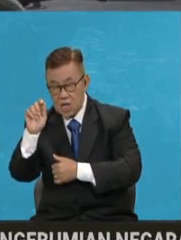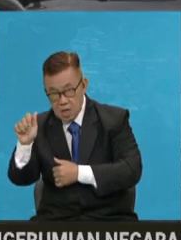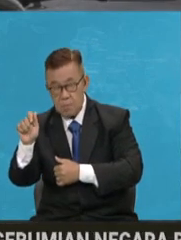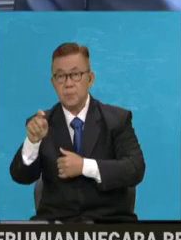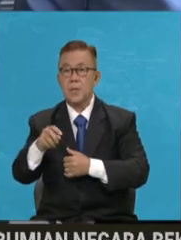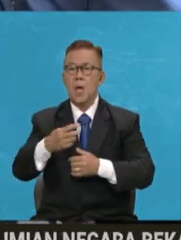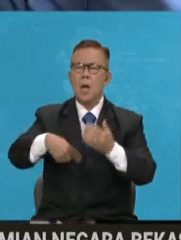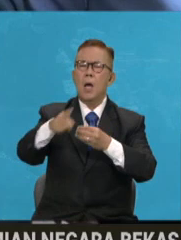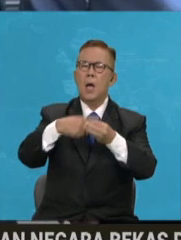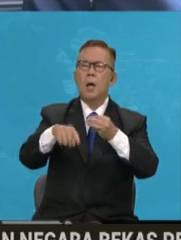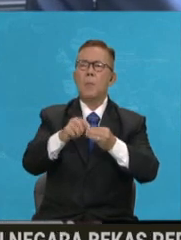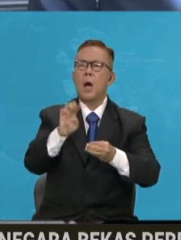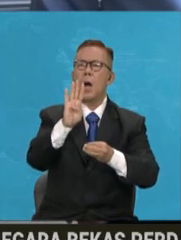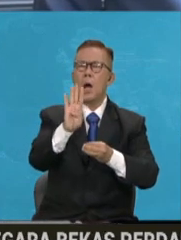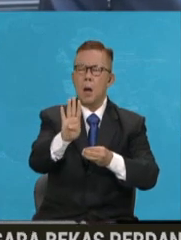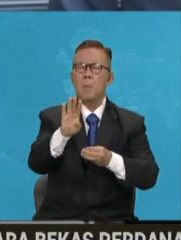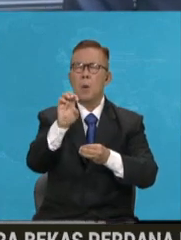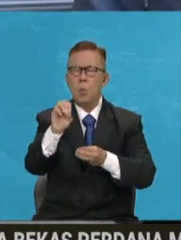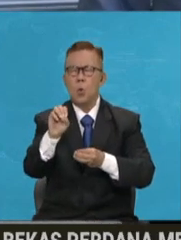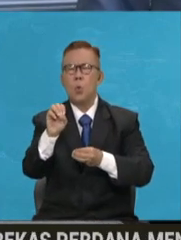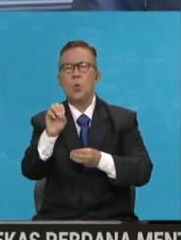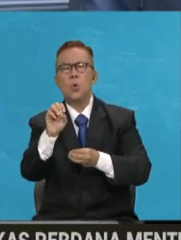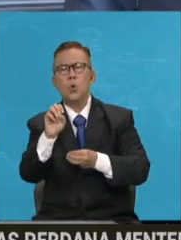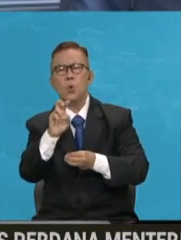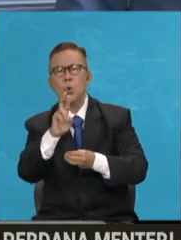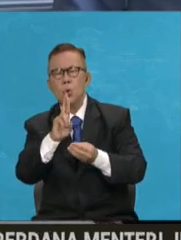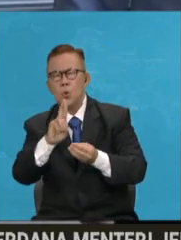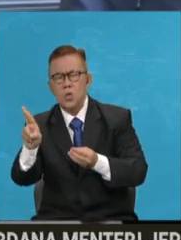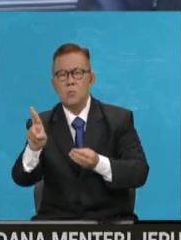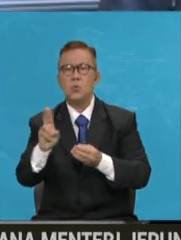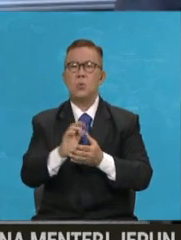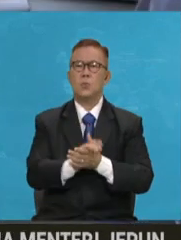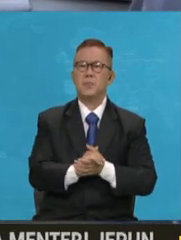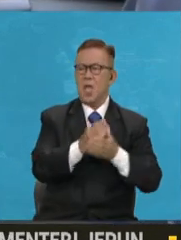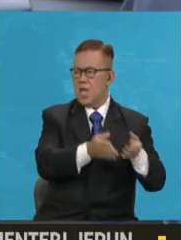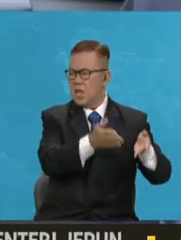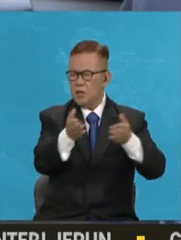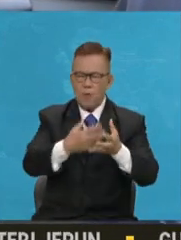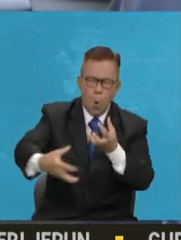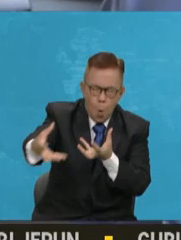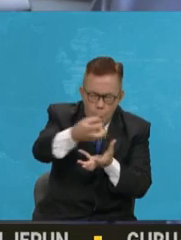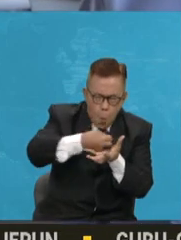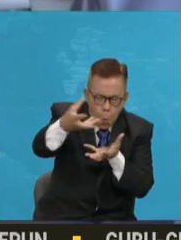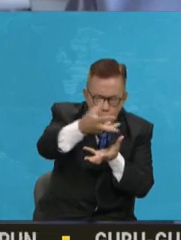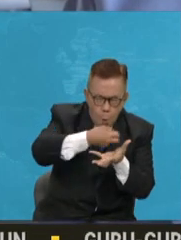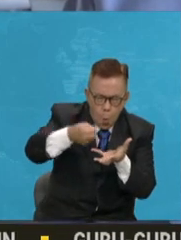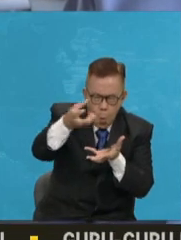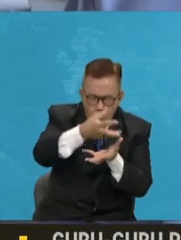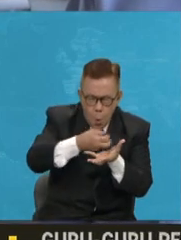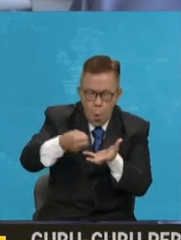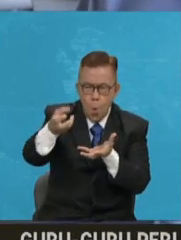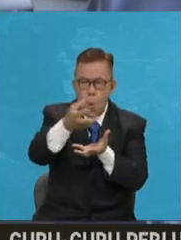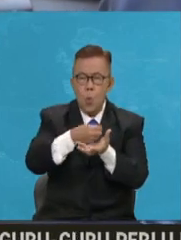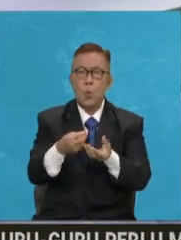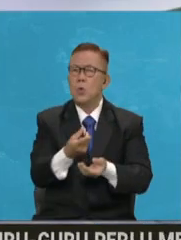berjumlah 40.610 Ringgit diambil dari peruntukan kumpulan uang zakat asnaf fakir miskin Mu'in